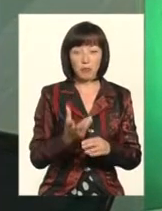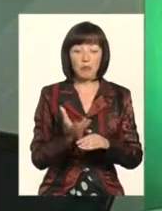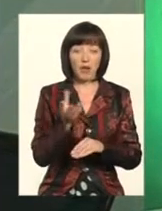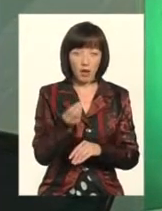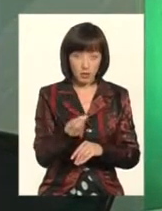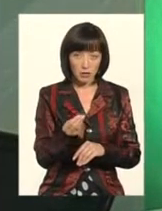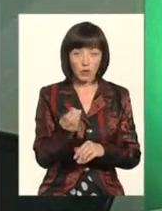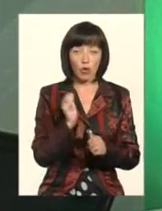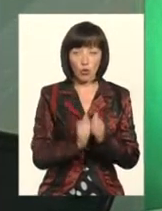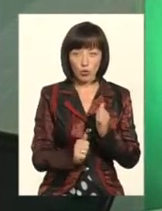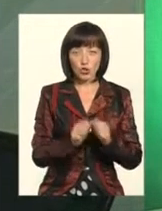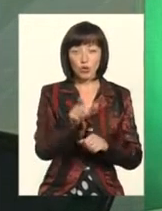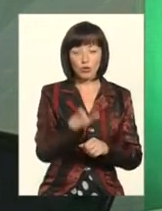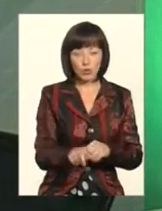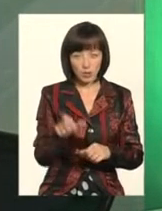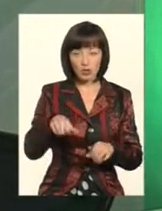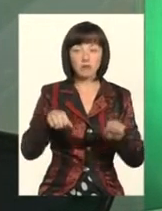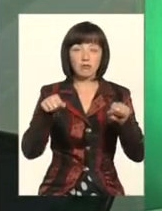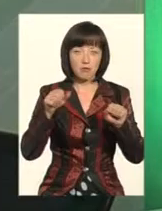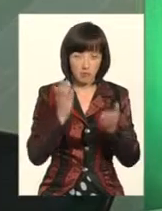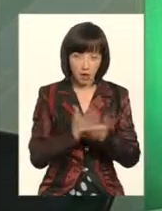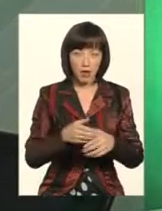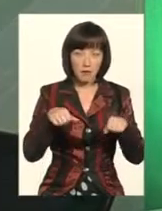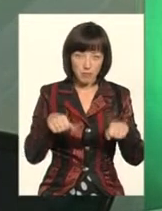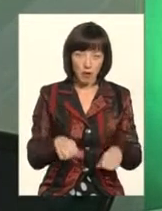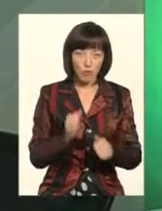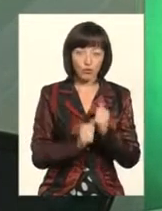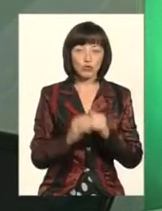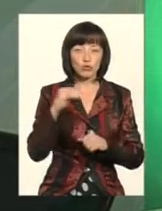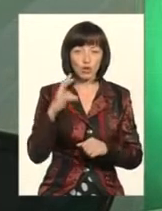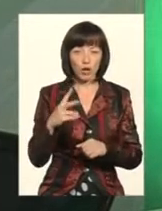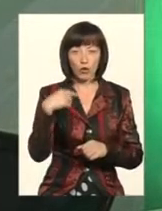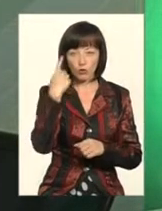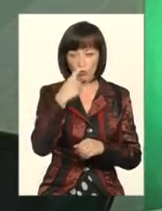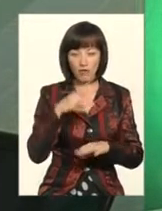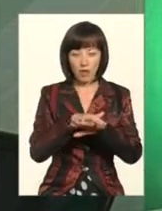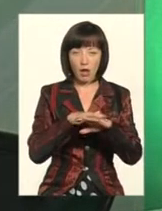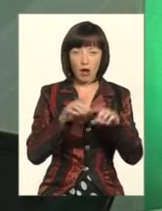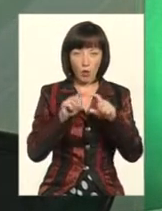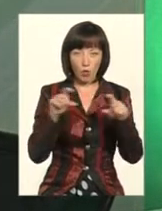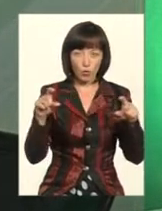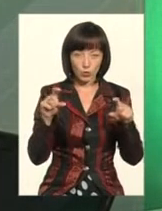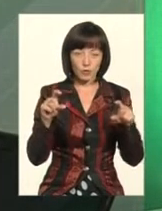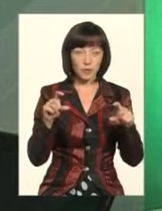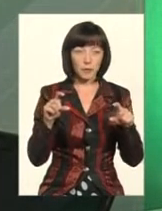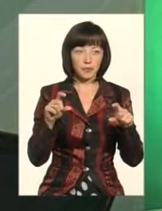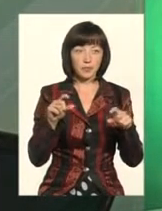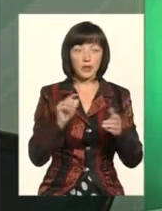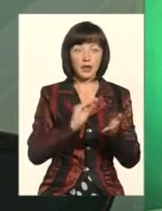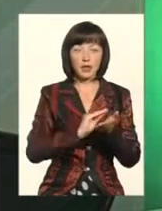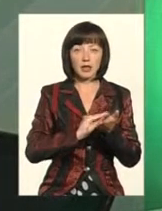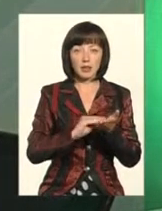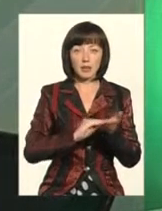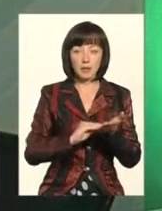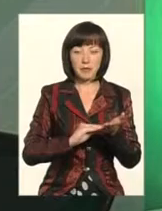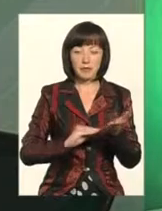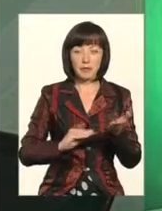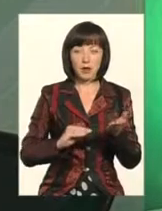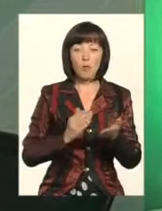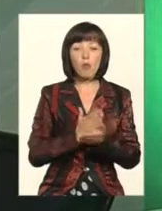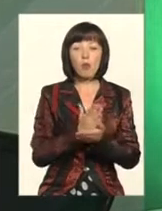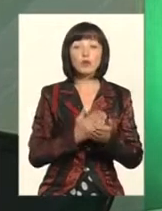платите, кожний мешканець вправі, в кожному ЖЕКі є особовий рахунок, картка, в якій відображаються